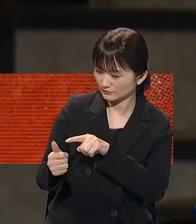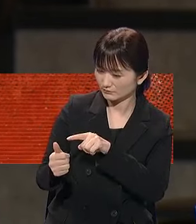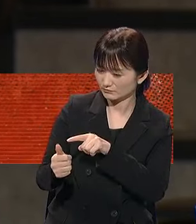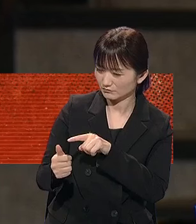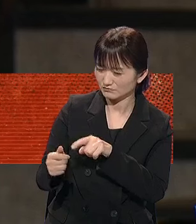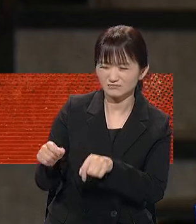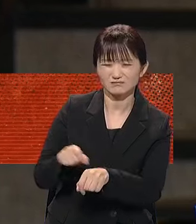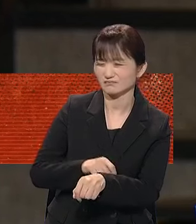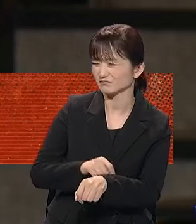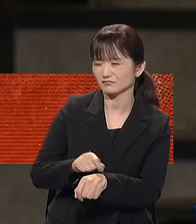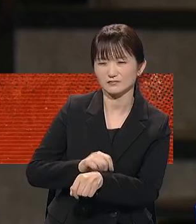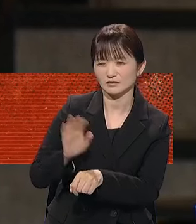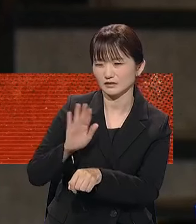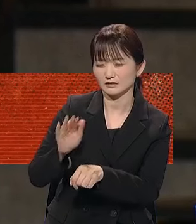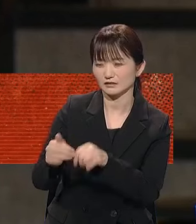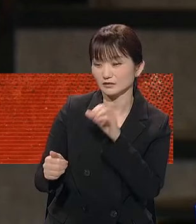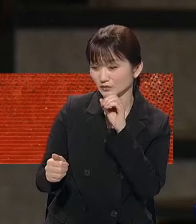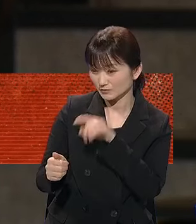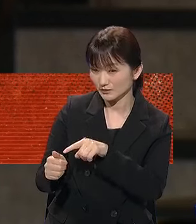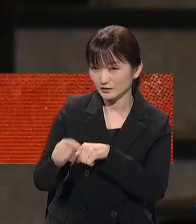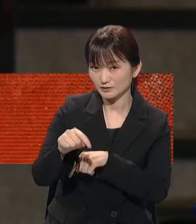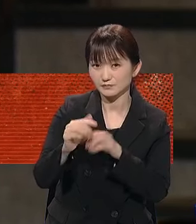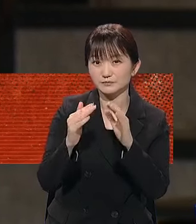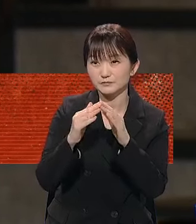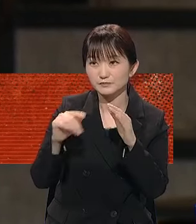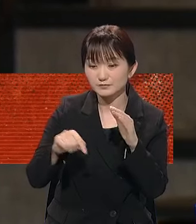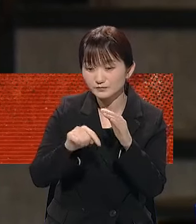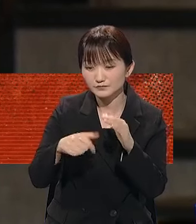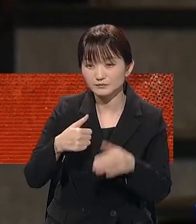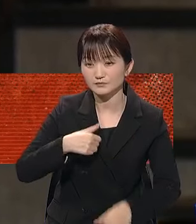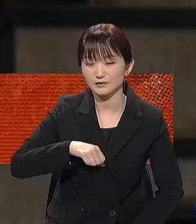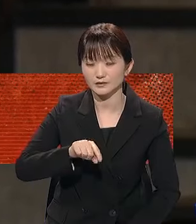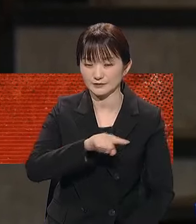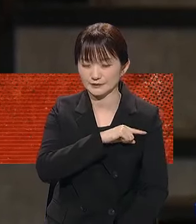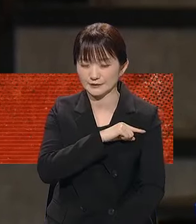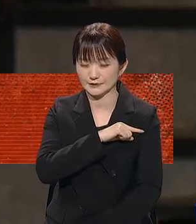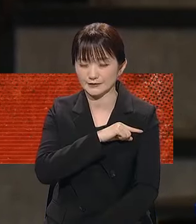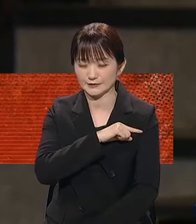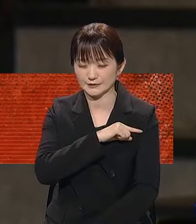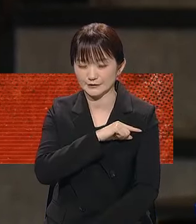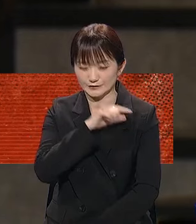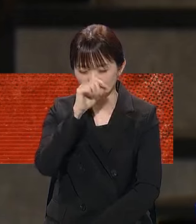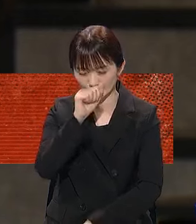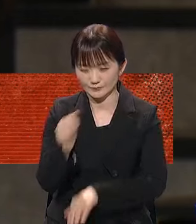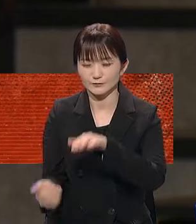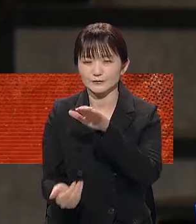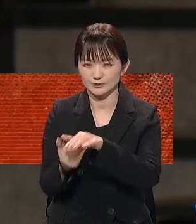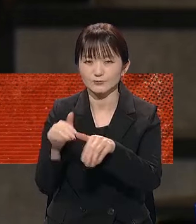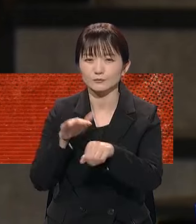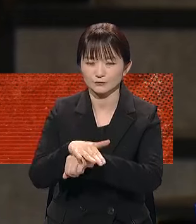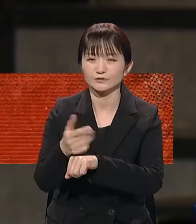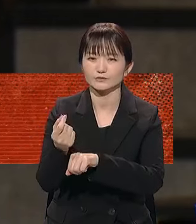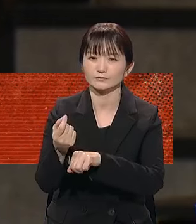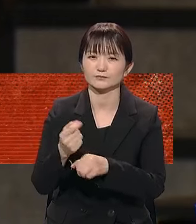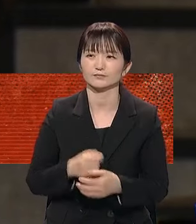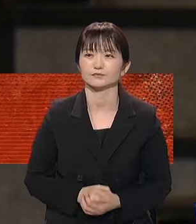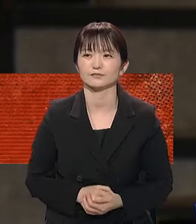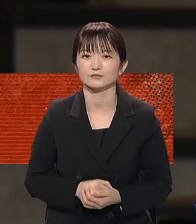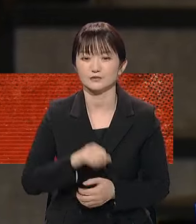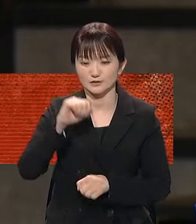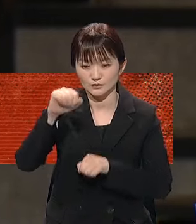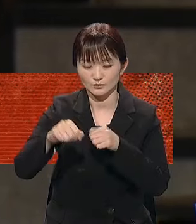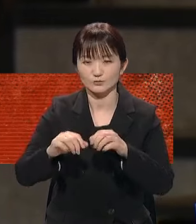아니잖아라고 얘기를 하는 것으로 봐서는 저 집은 어떻게 보면 아들 제일주의가 아닌가 하는 그런 생각이 들고요 이게 동물의